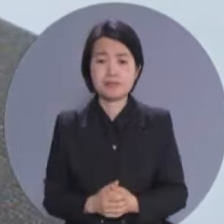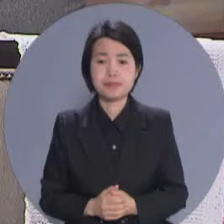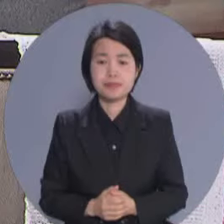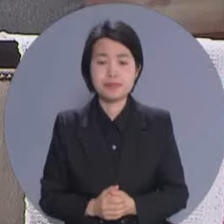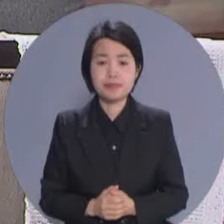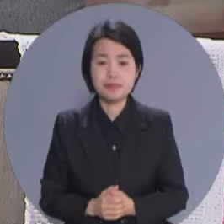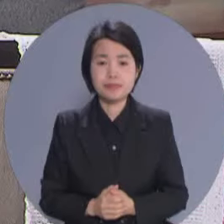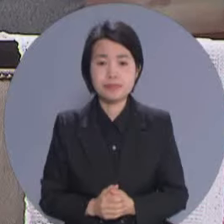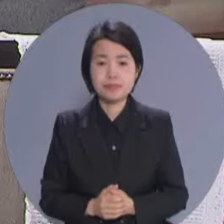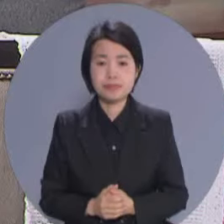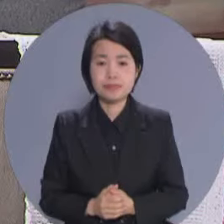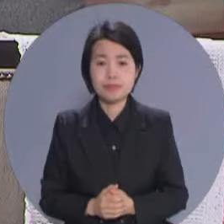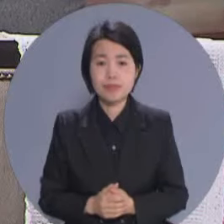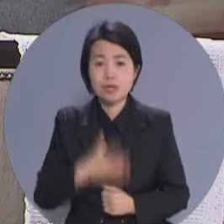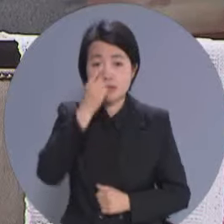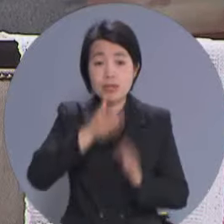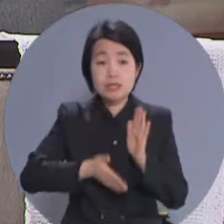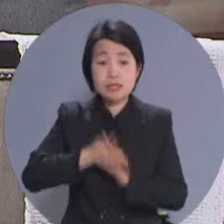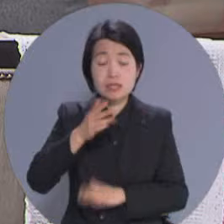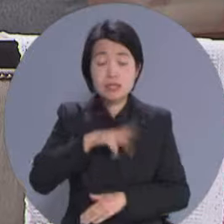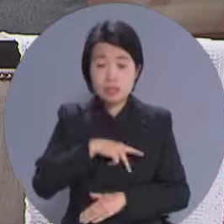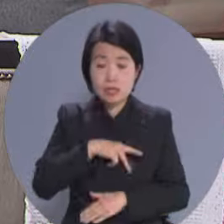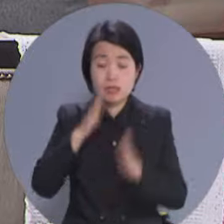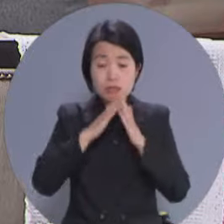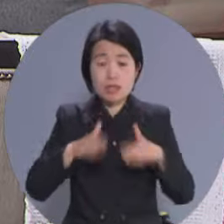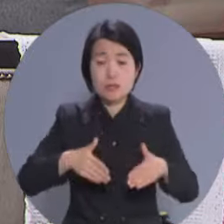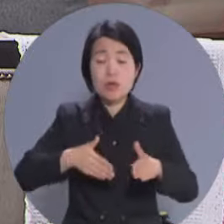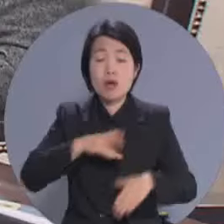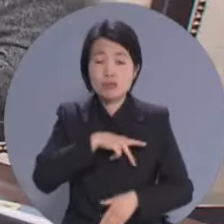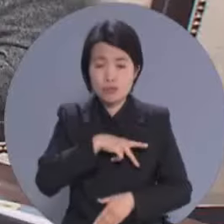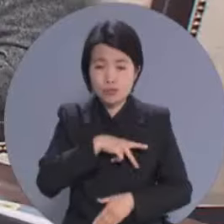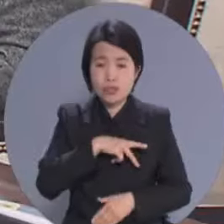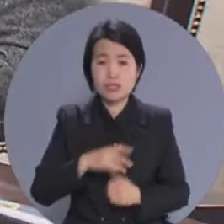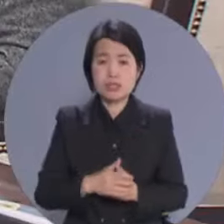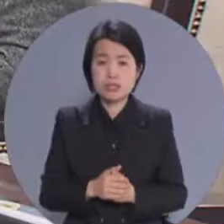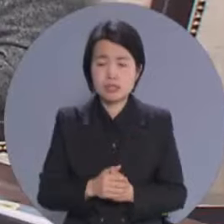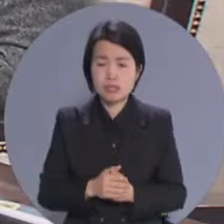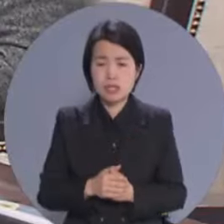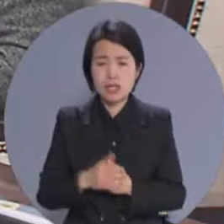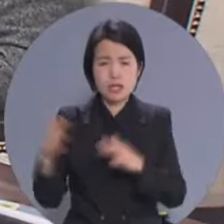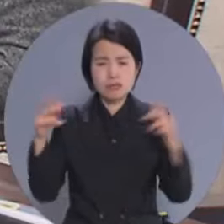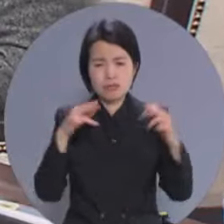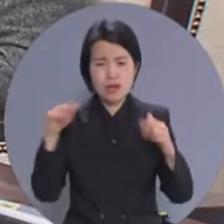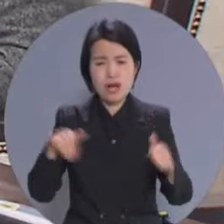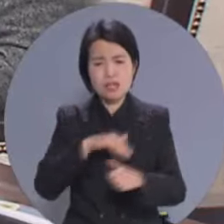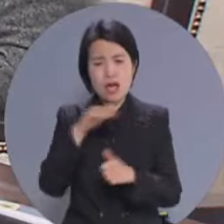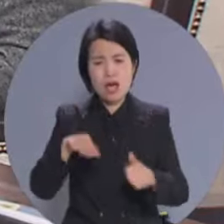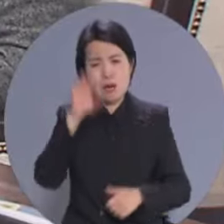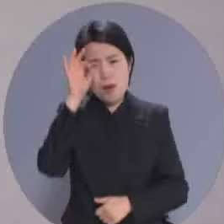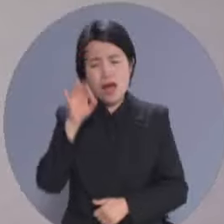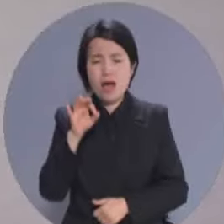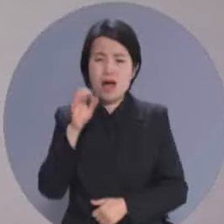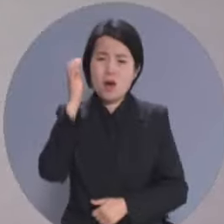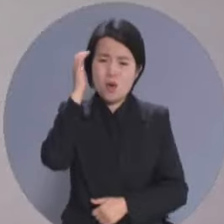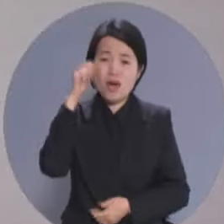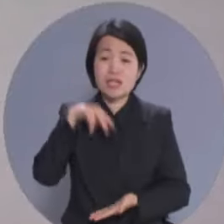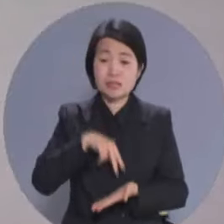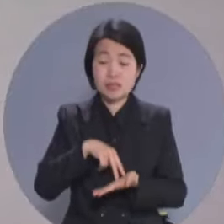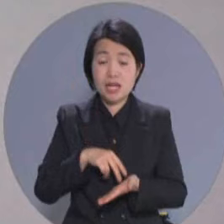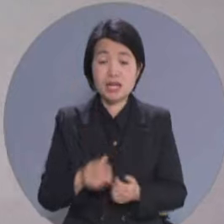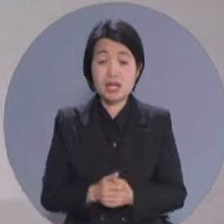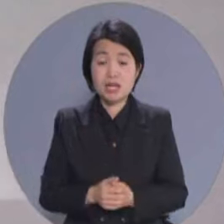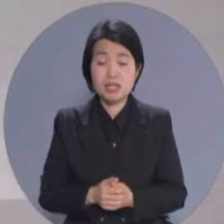못했습니다. 순천시 의회와 전남도 의회 의원들은 갈수록 꼬여가는 정세에 난감한 분위기입니다.